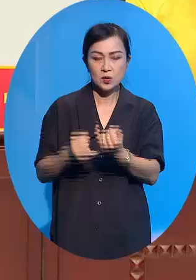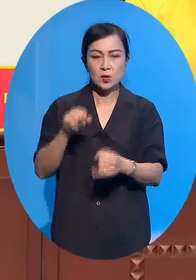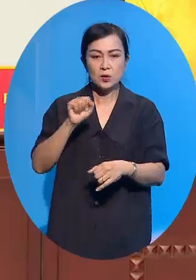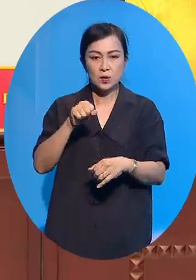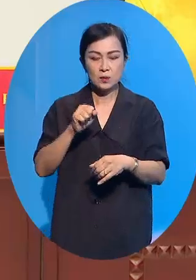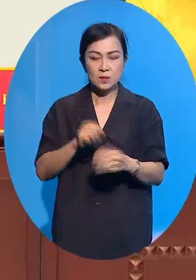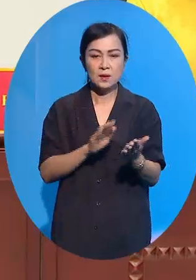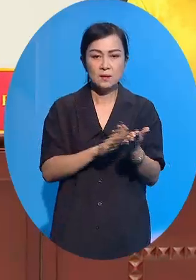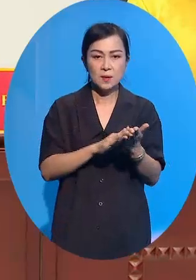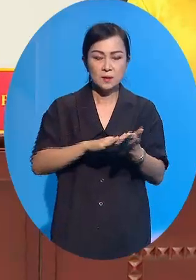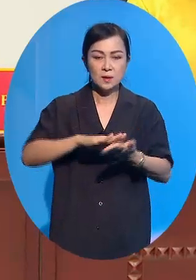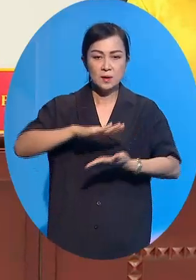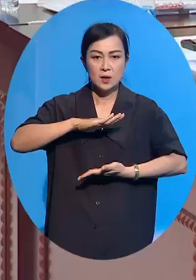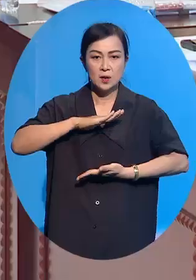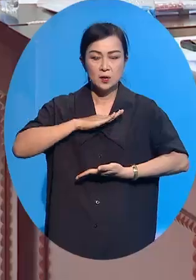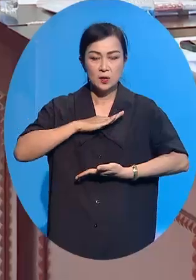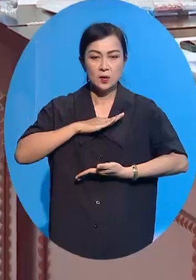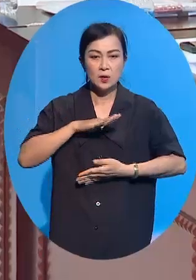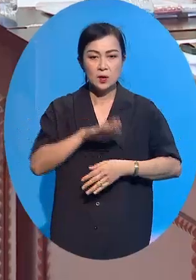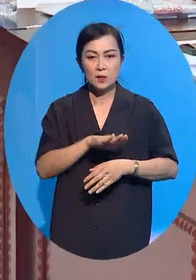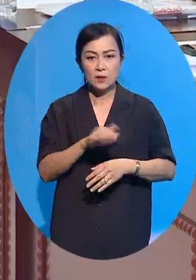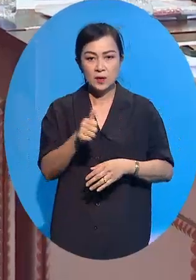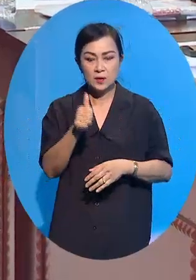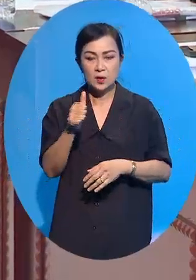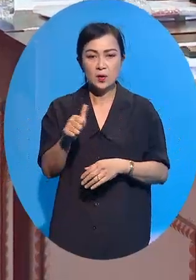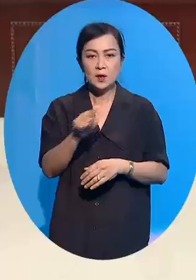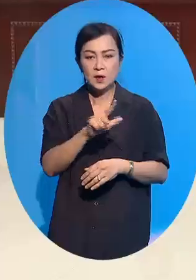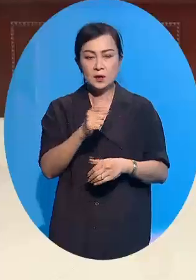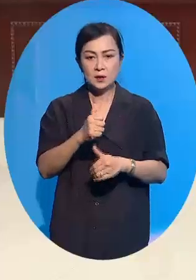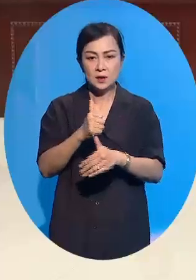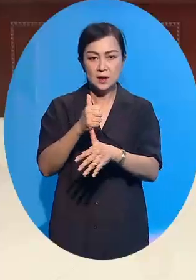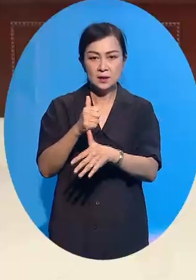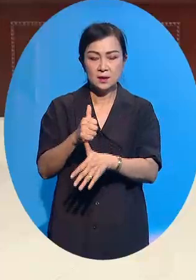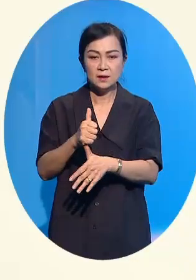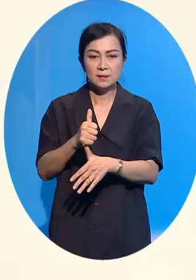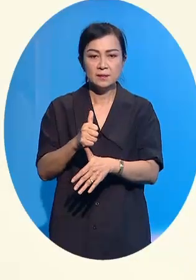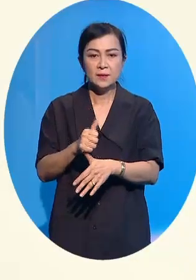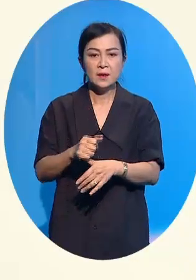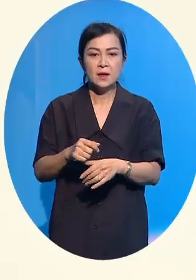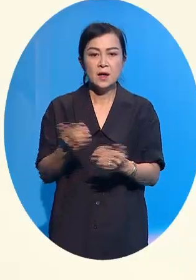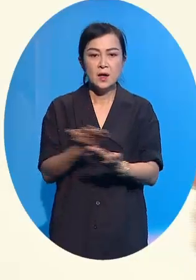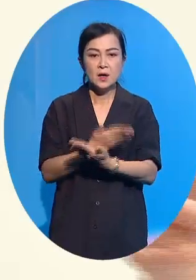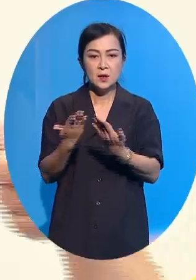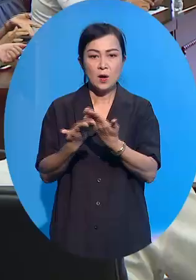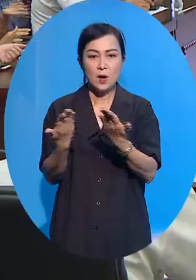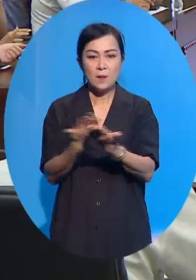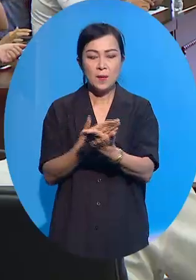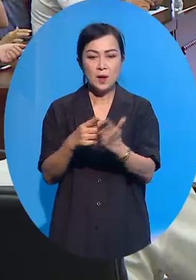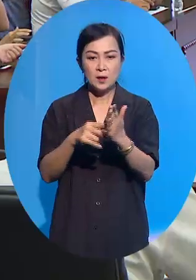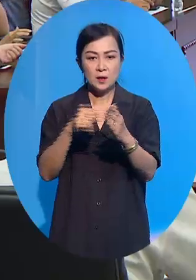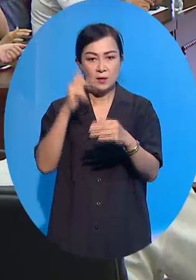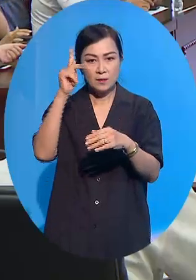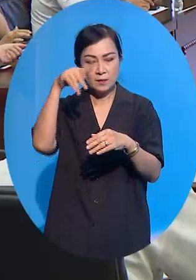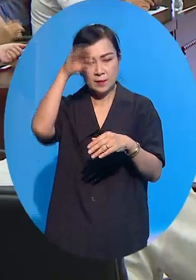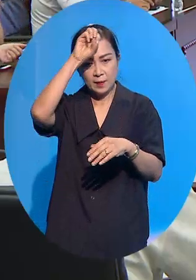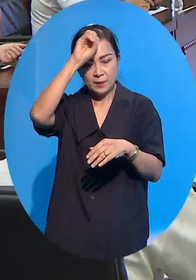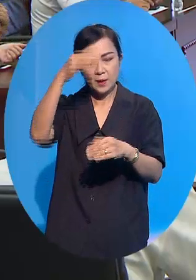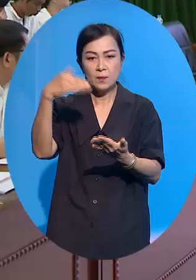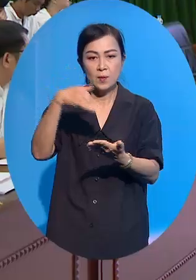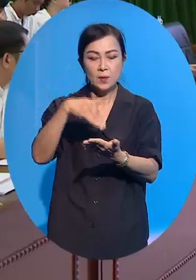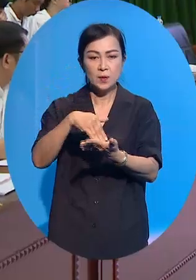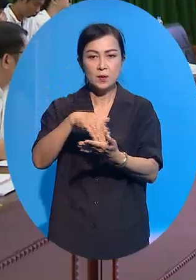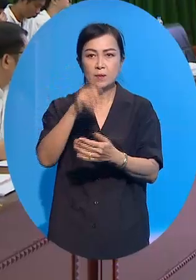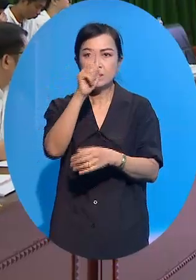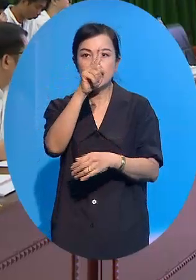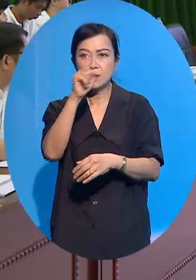nhận và biểu dương, khen thưởng đối với học viên học giỏi lý luận chính trị. Từ đó học viện có kế hoạch đổi mới nội dung, phương pháp giảng dạy, bồi dưỡng đội